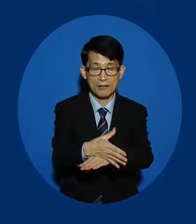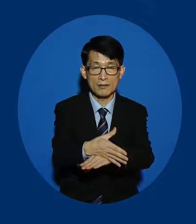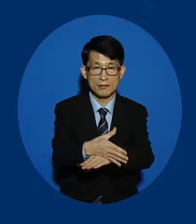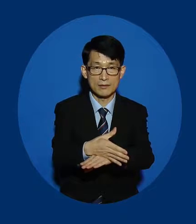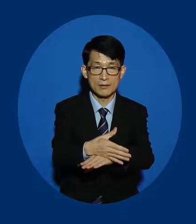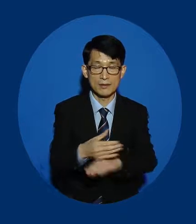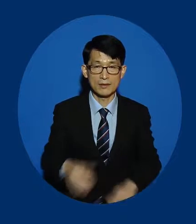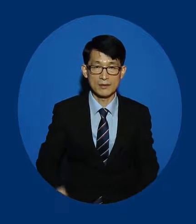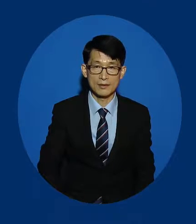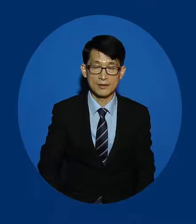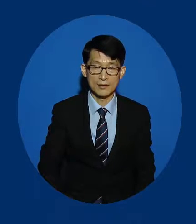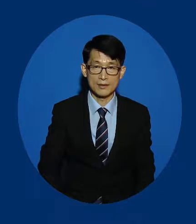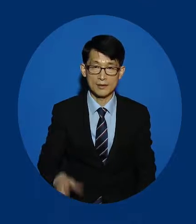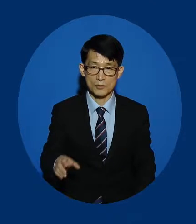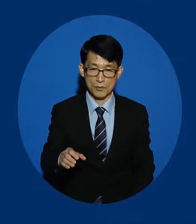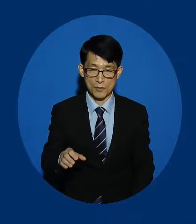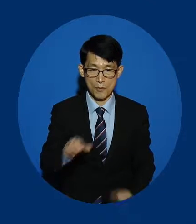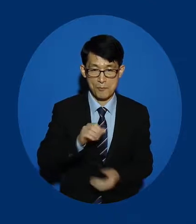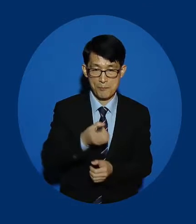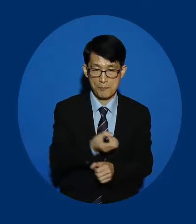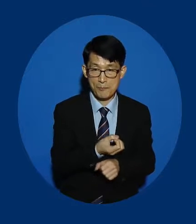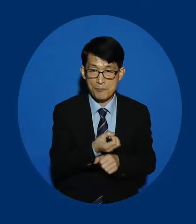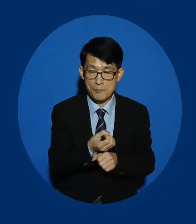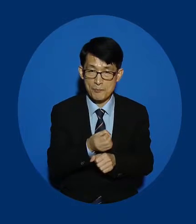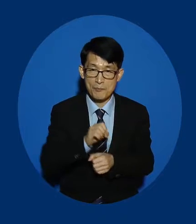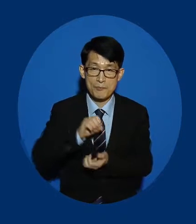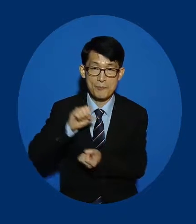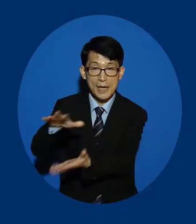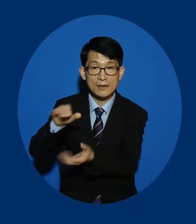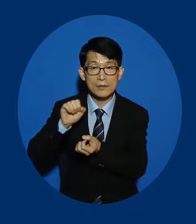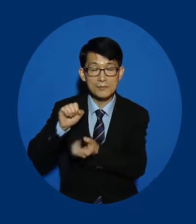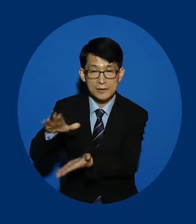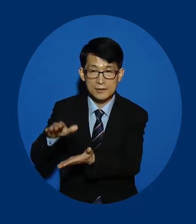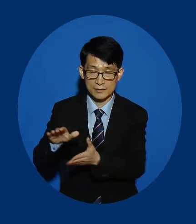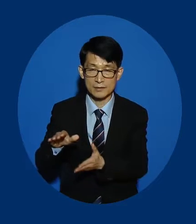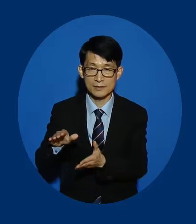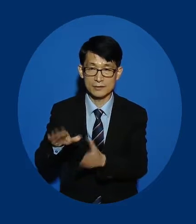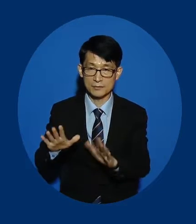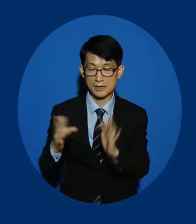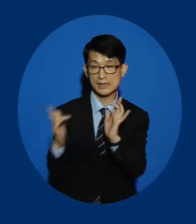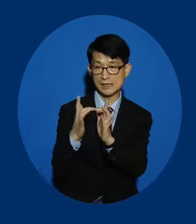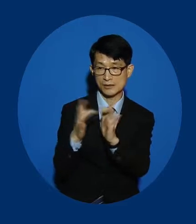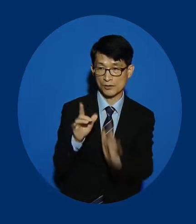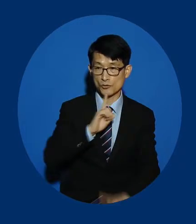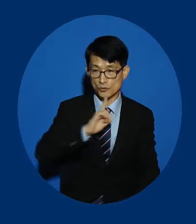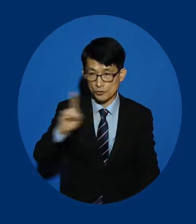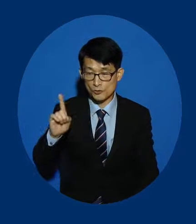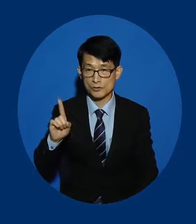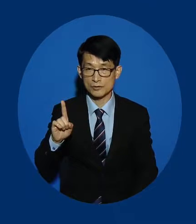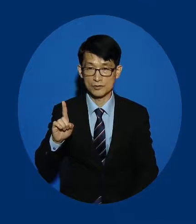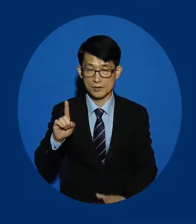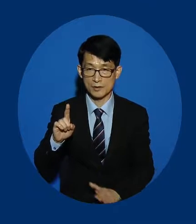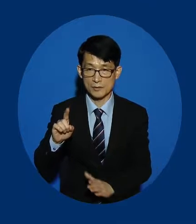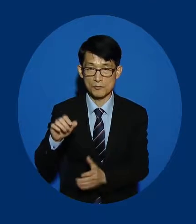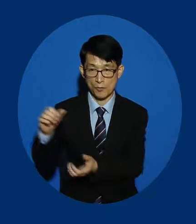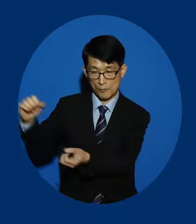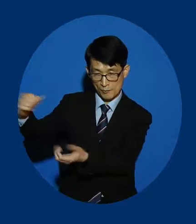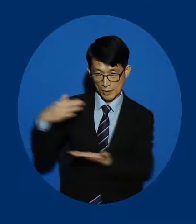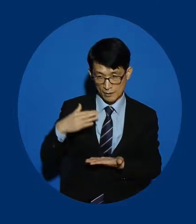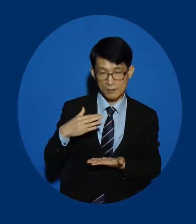대표된 배달 문제라든가, 이 쇼핑 문제들이 다 온라인화됐죠. 직접 장에 가서